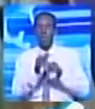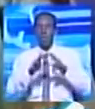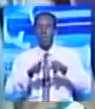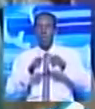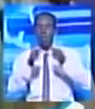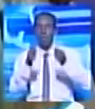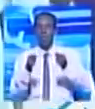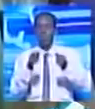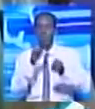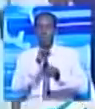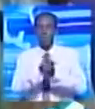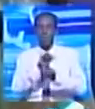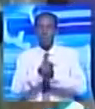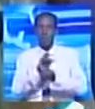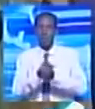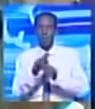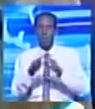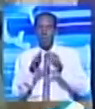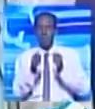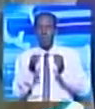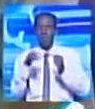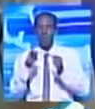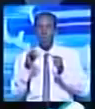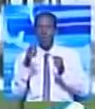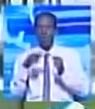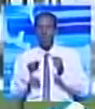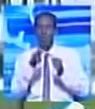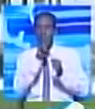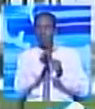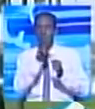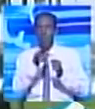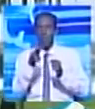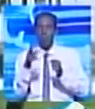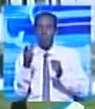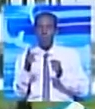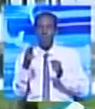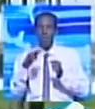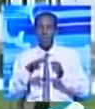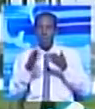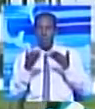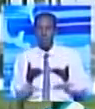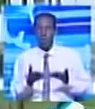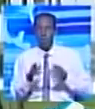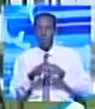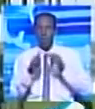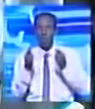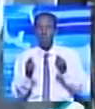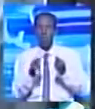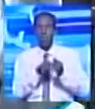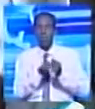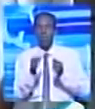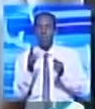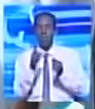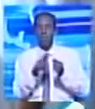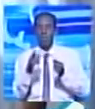avoir des entretiens avec son homologue Idriss Déby. La visite d'Emmanuel Macron au Tchad aujourd'hui intervient dans un contexte de